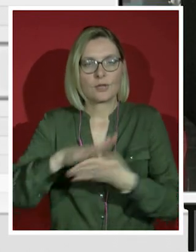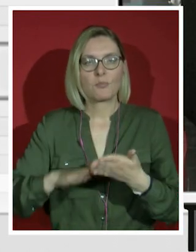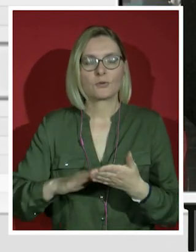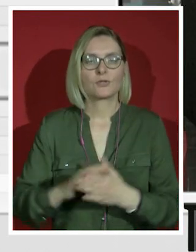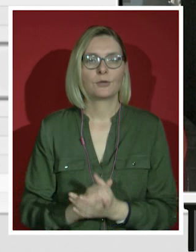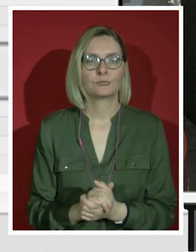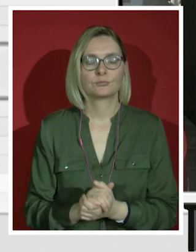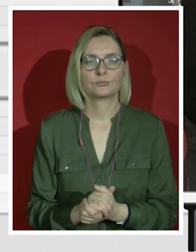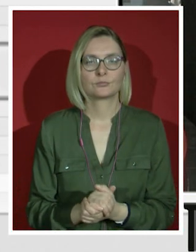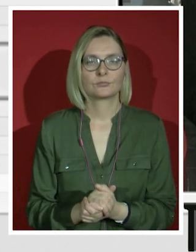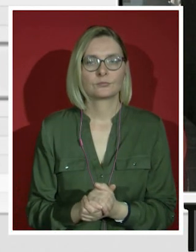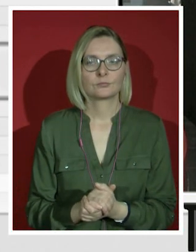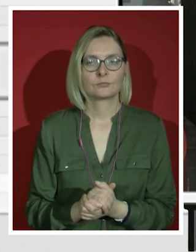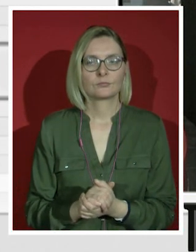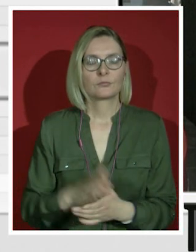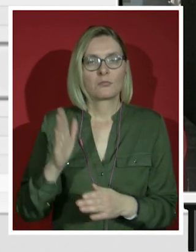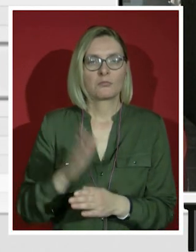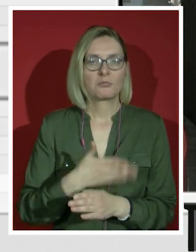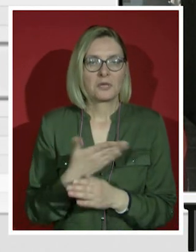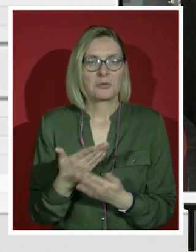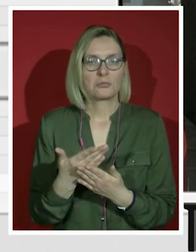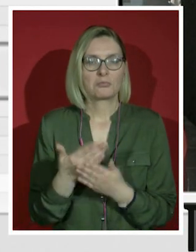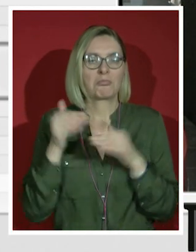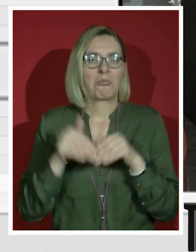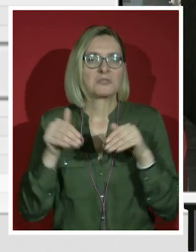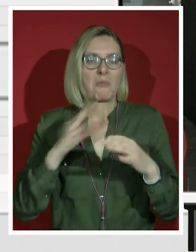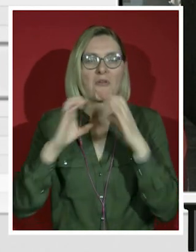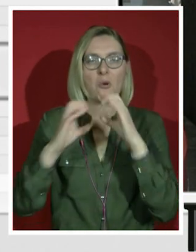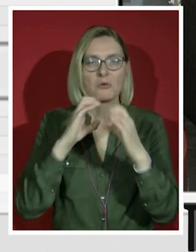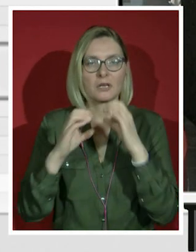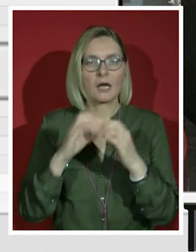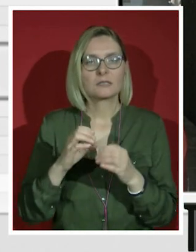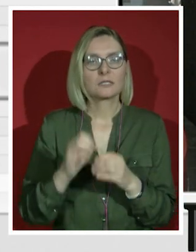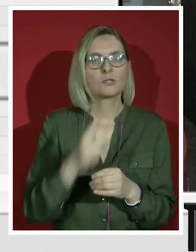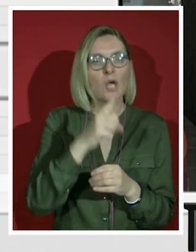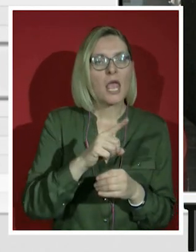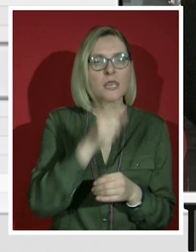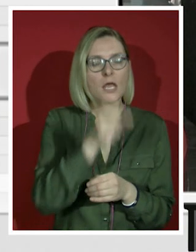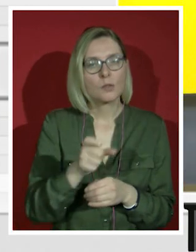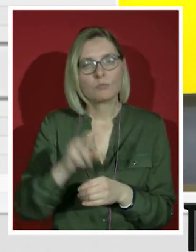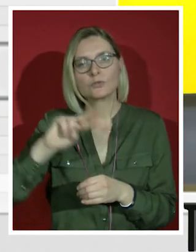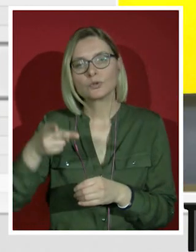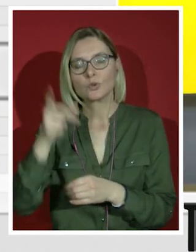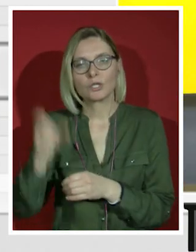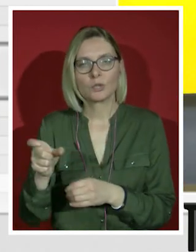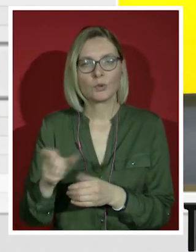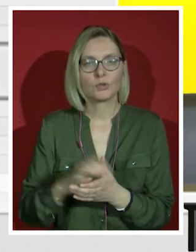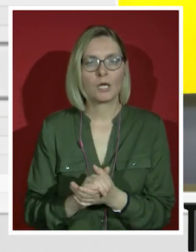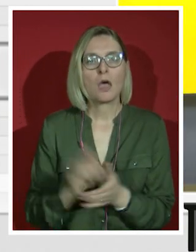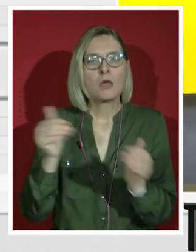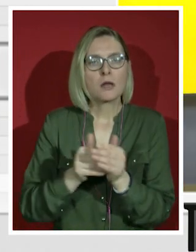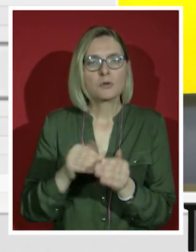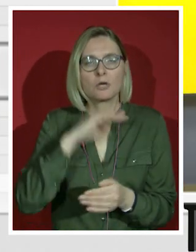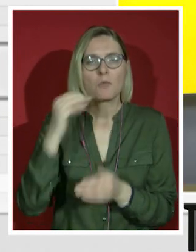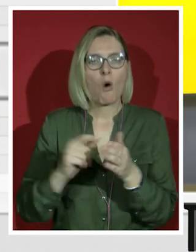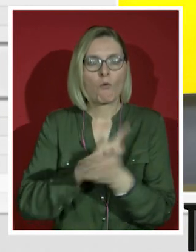све ко преку забава, ко преку комуникација со едни, со други. Требаше ли многу време да се